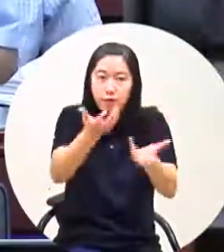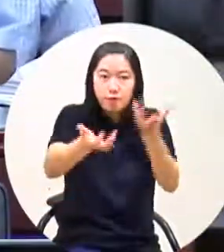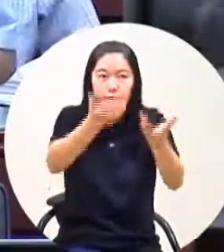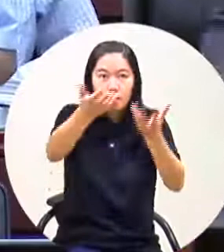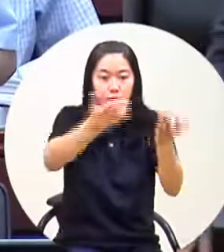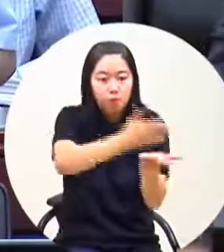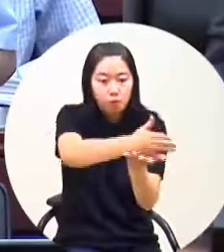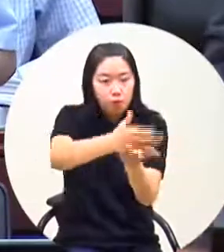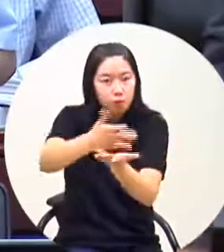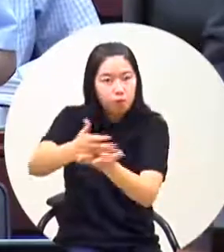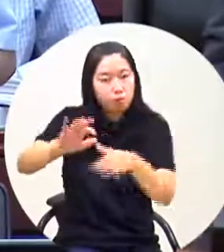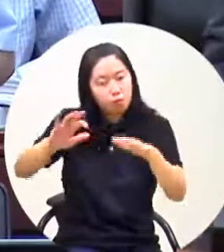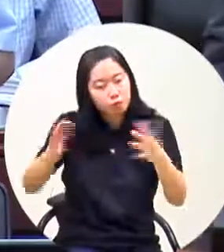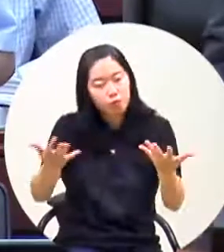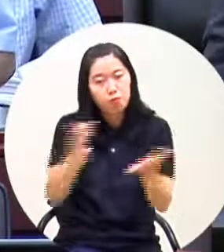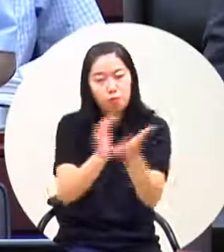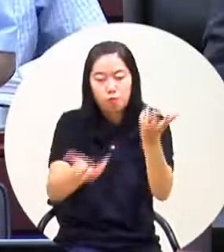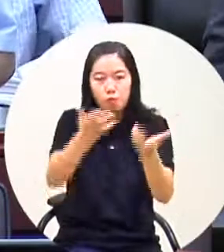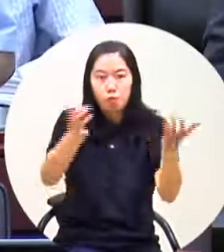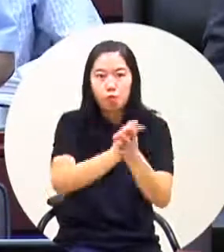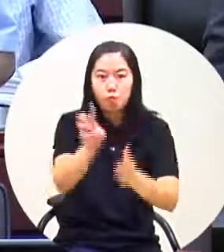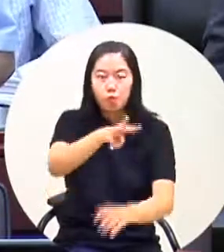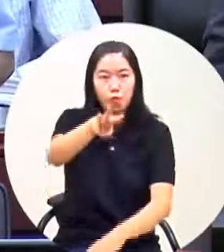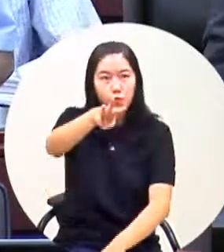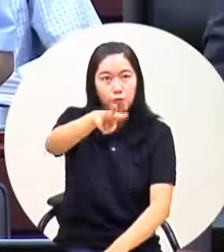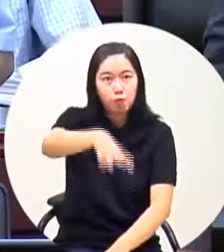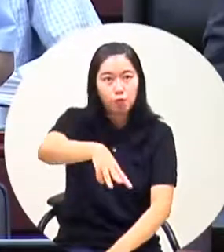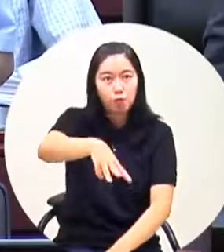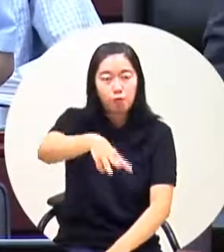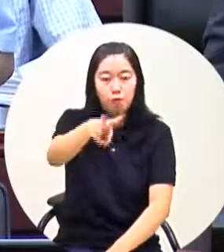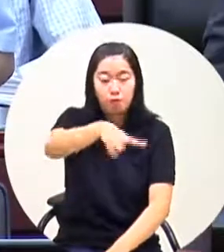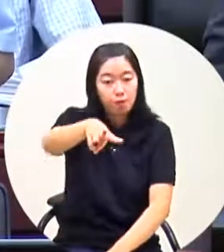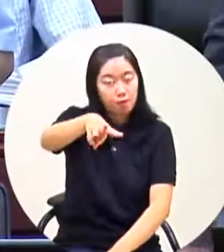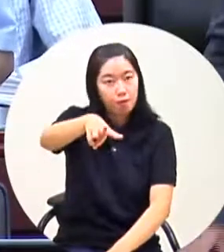理，大约是在3000，目前大概在